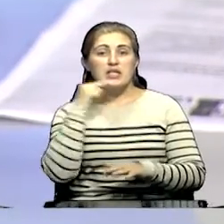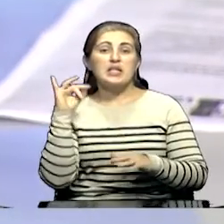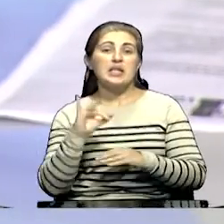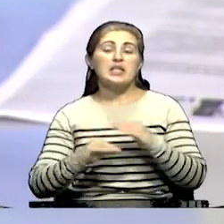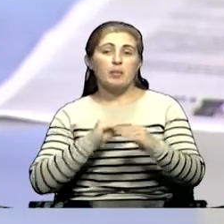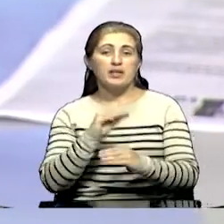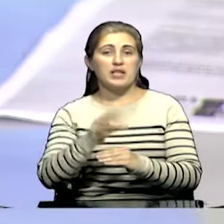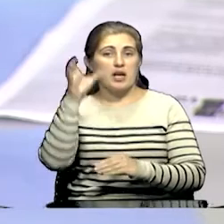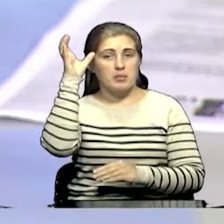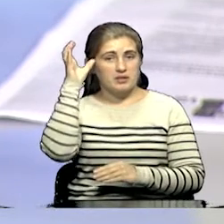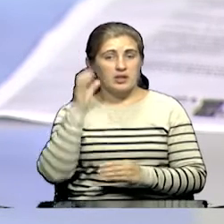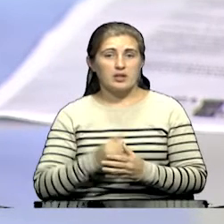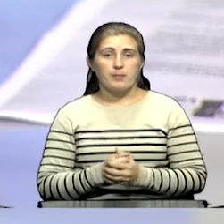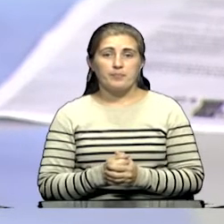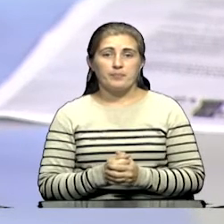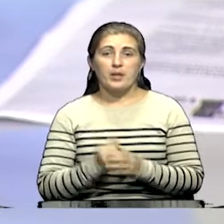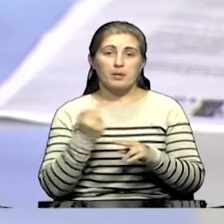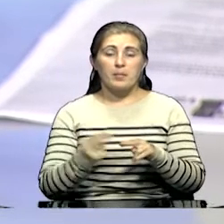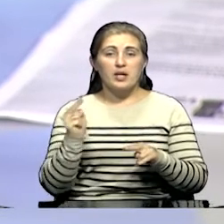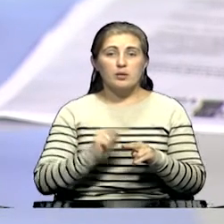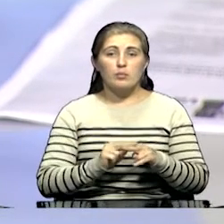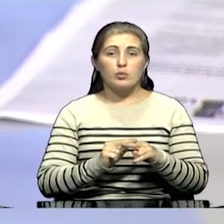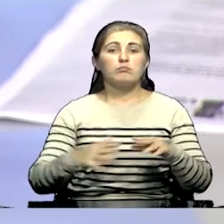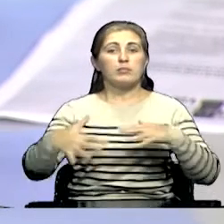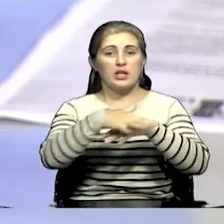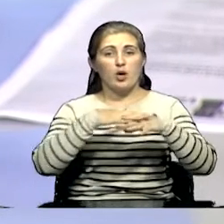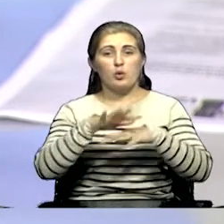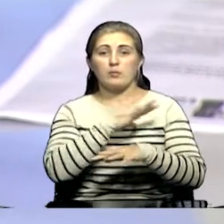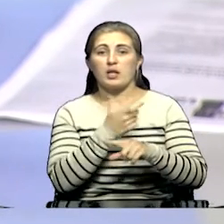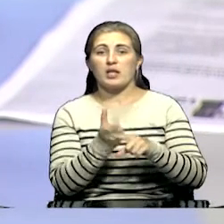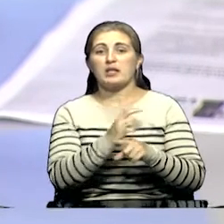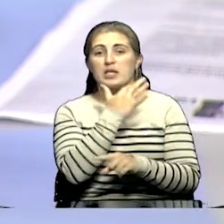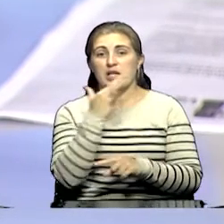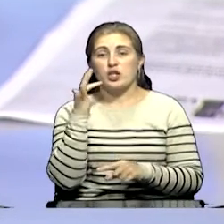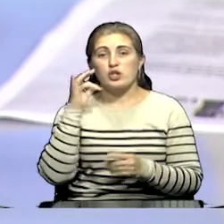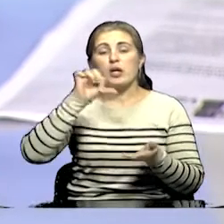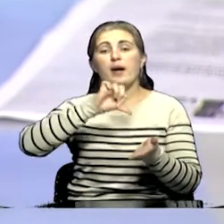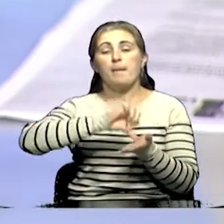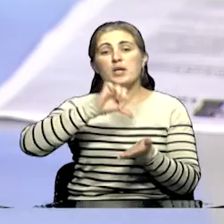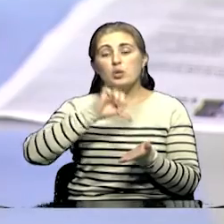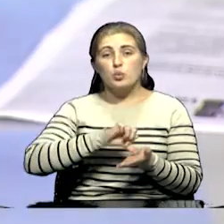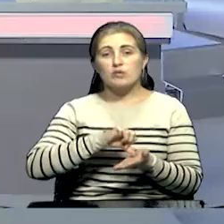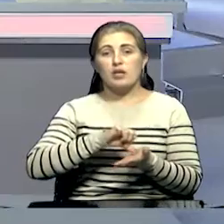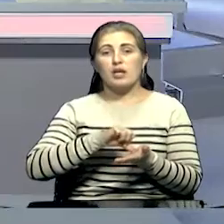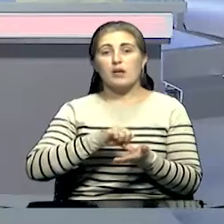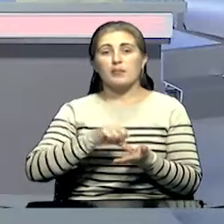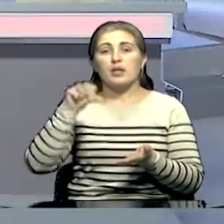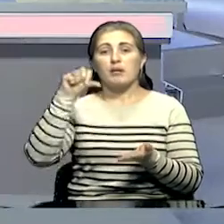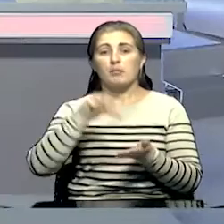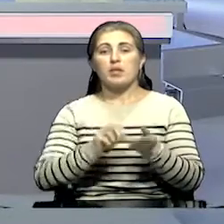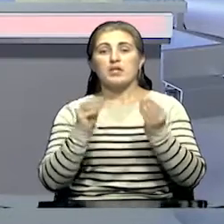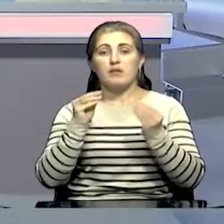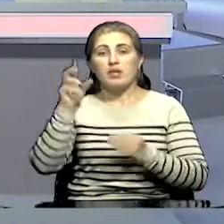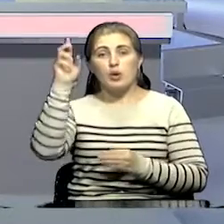образование поэтому народу было достаточно присутствовали представители и